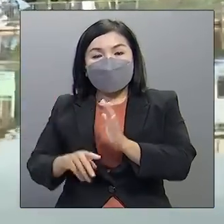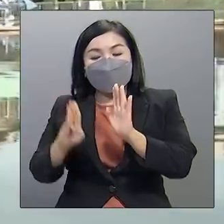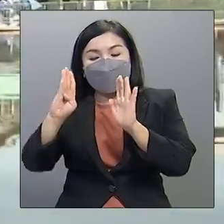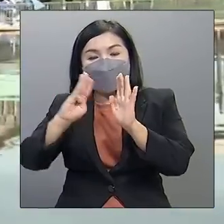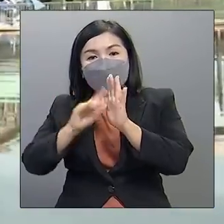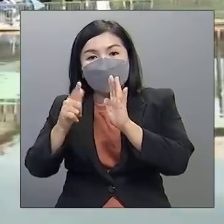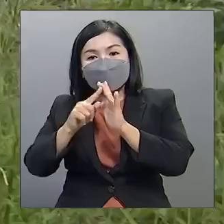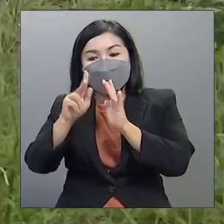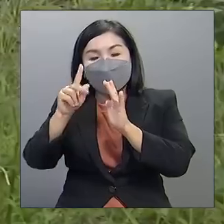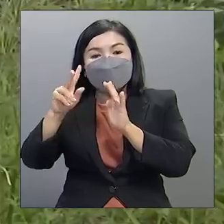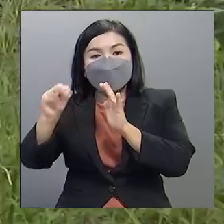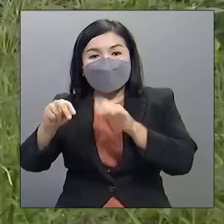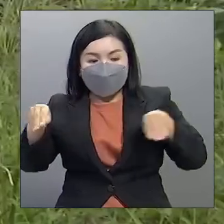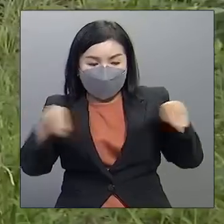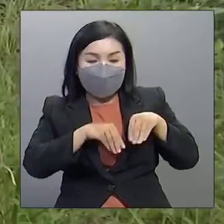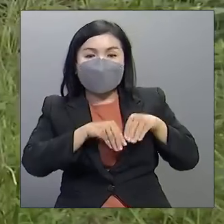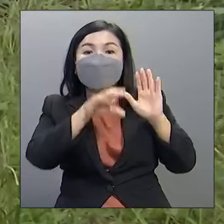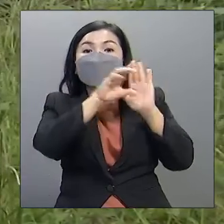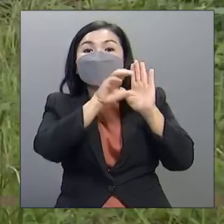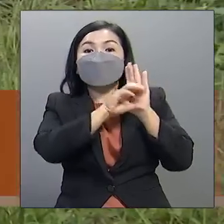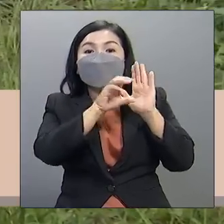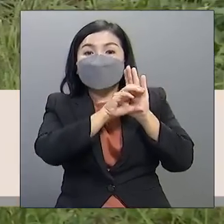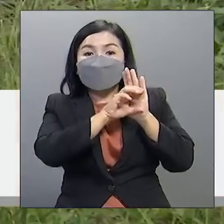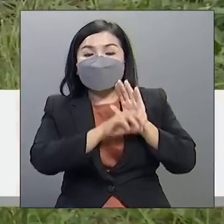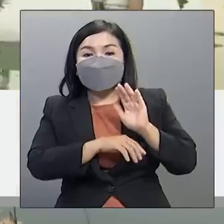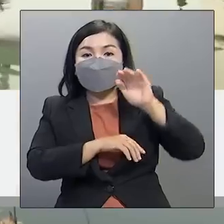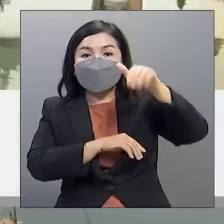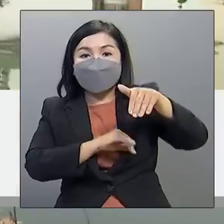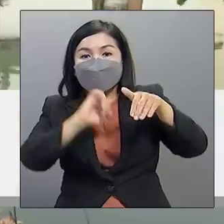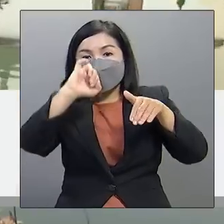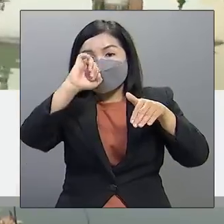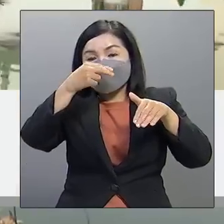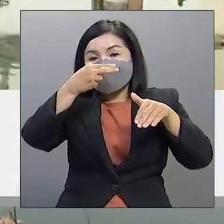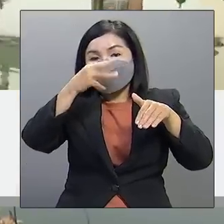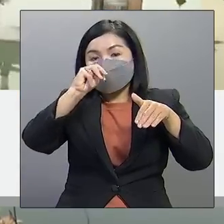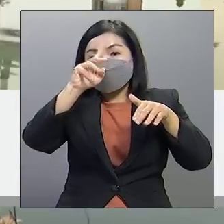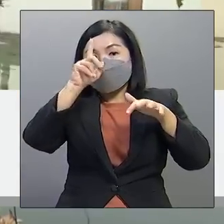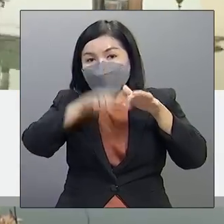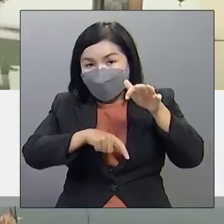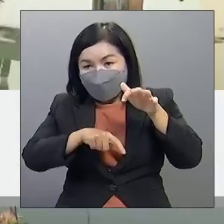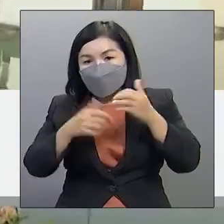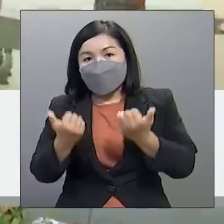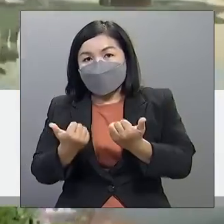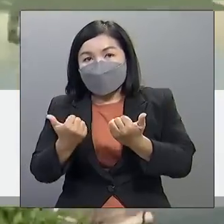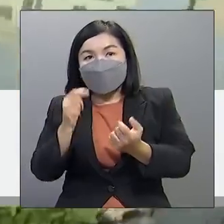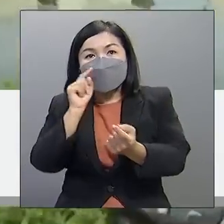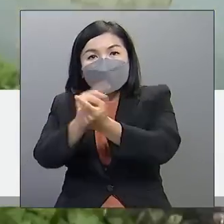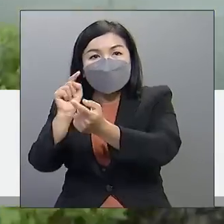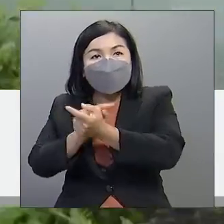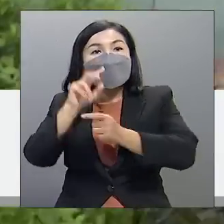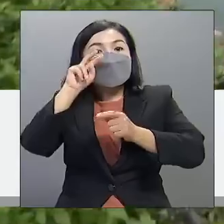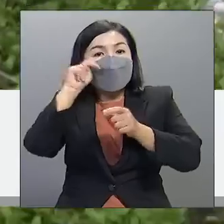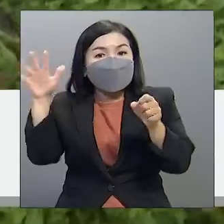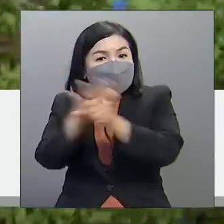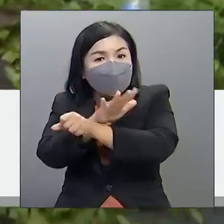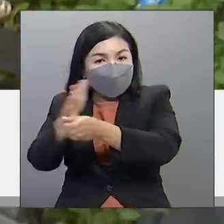แยกบิ๊กซีสะพานใหม่นะคะพื้นที่รอยต่อเชื่อมกับสายใหม่ค่ะสภาพน้ำจนถึงใกล้เที่ยงวันนี้ก็ยังคงพบนะคะว่ามีน้ำเต็มคล